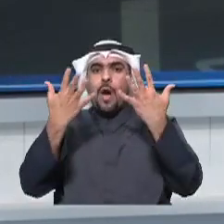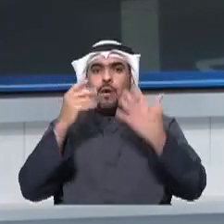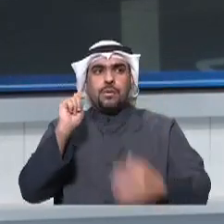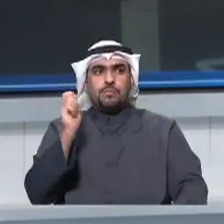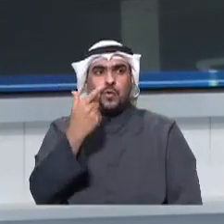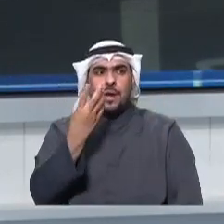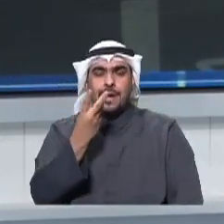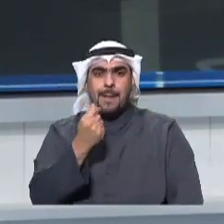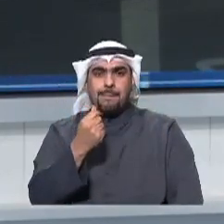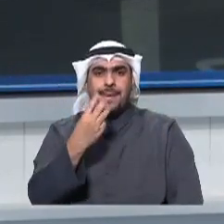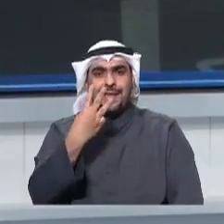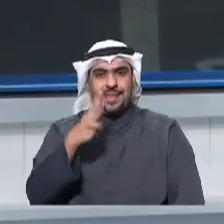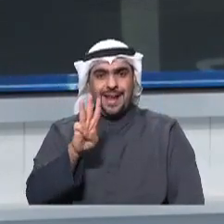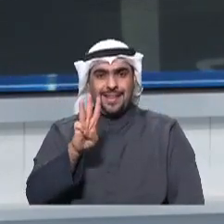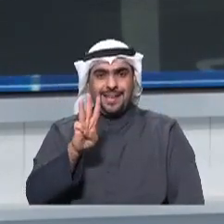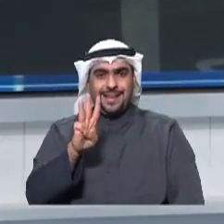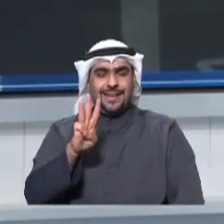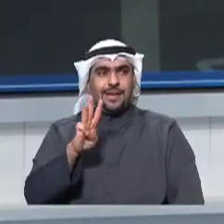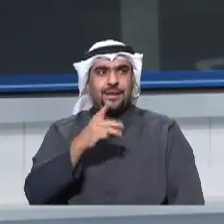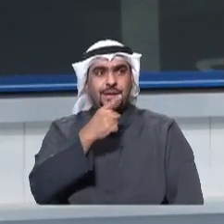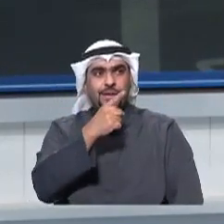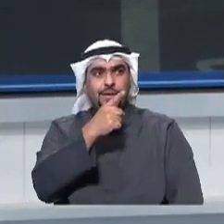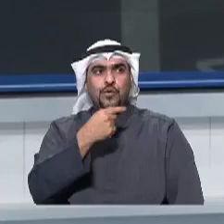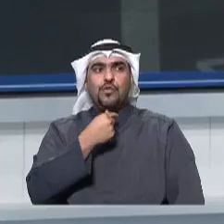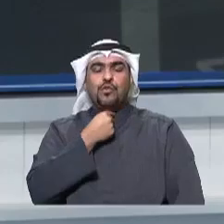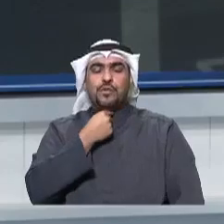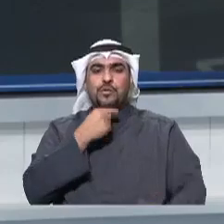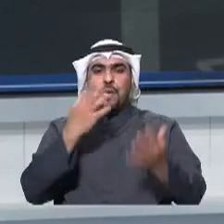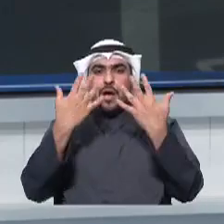سرعتها ما بين 6 إلى 30 كيلومتر